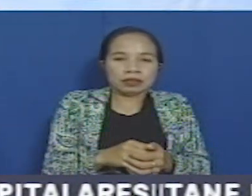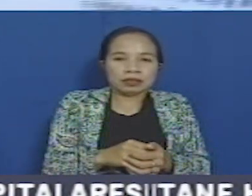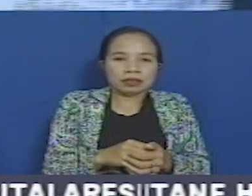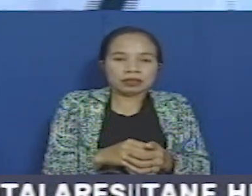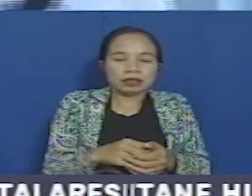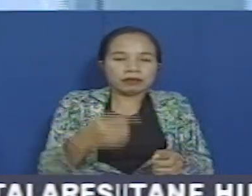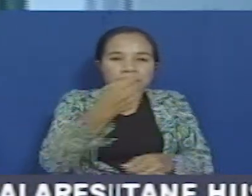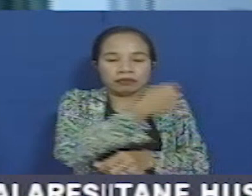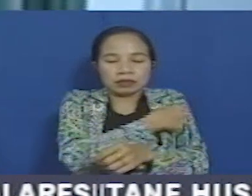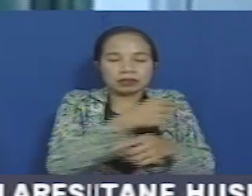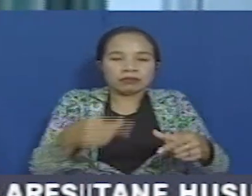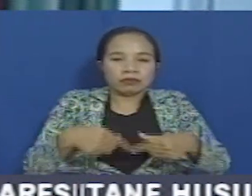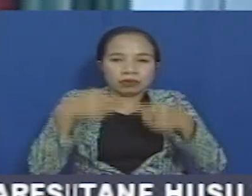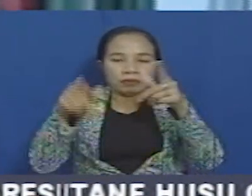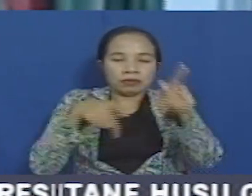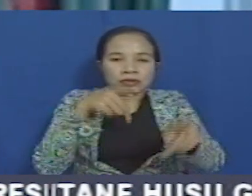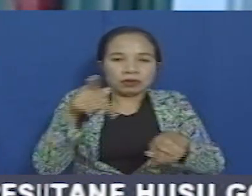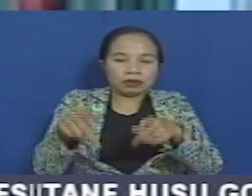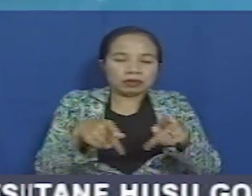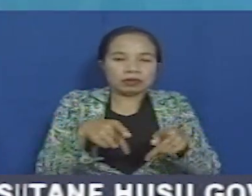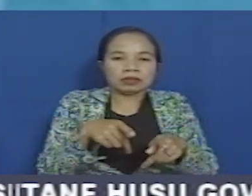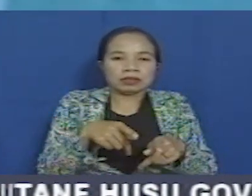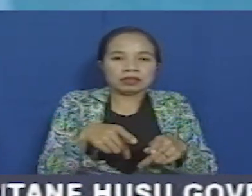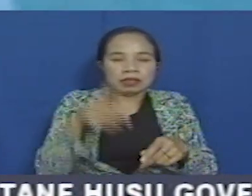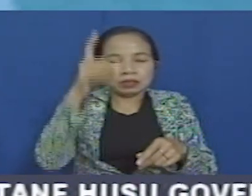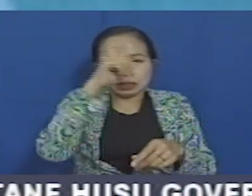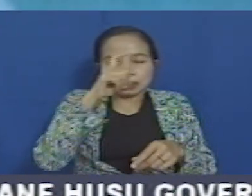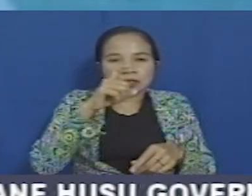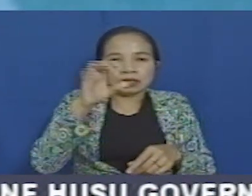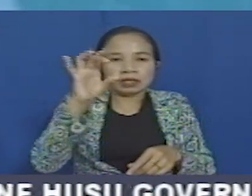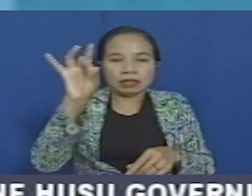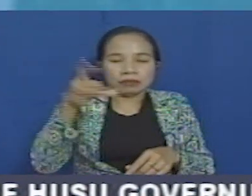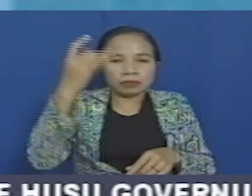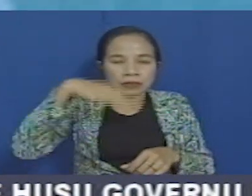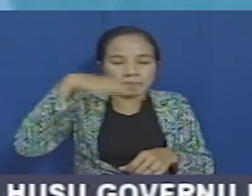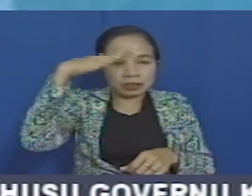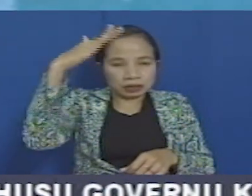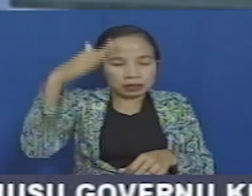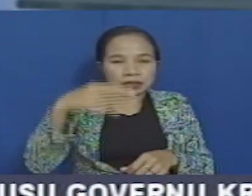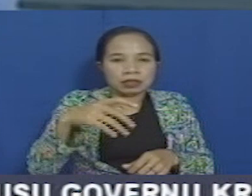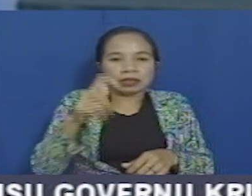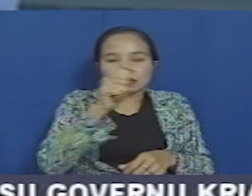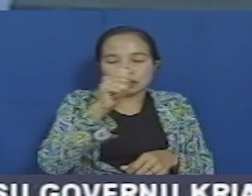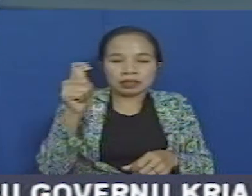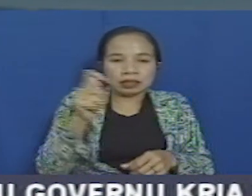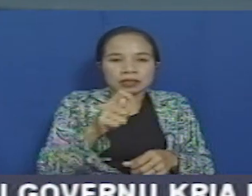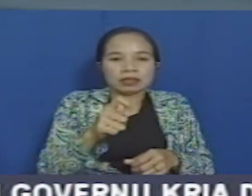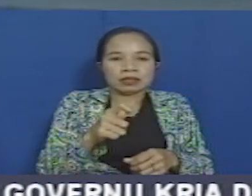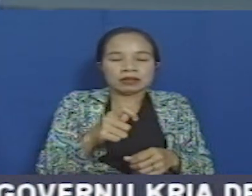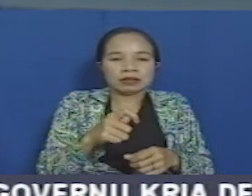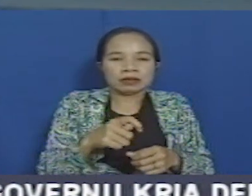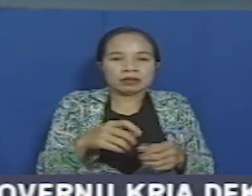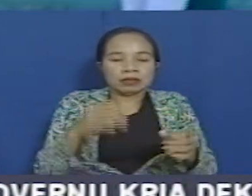12 vacina nebefo ona ba população elegível tinan sanulu resin walu baleden tor terça-feira ne tuir